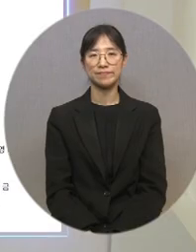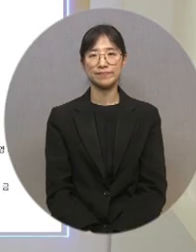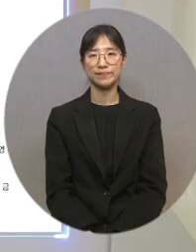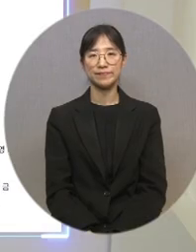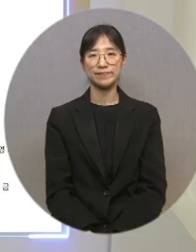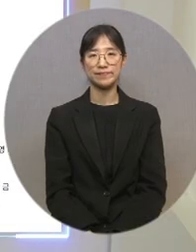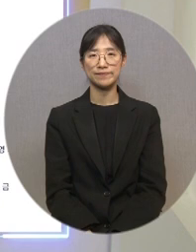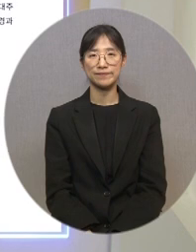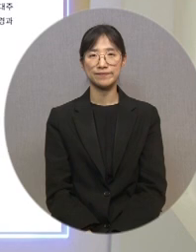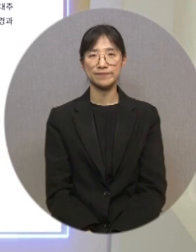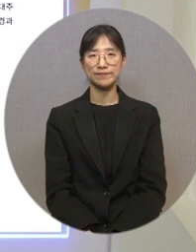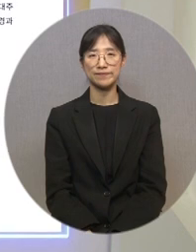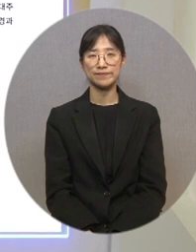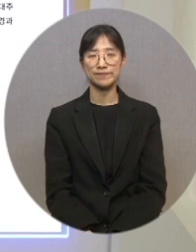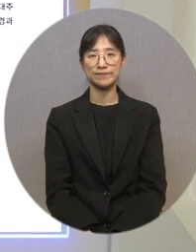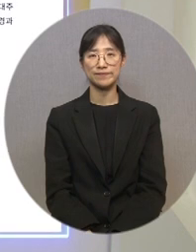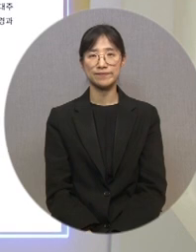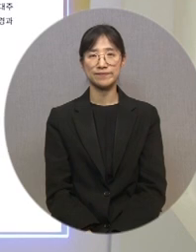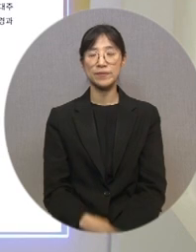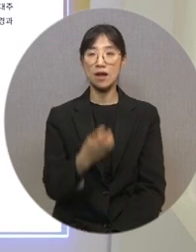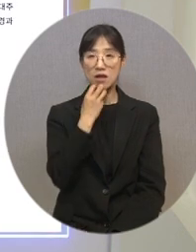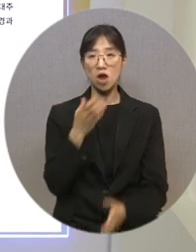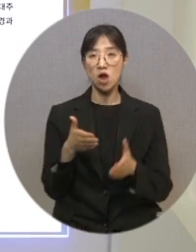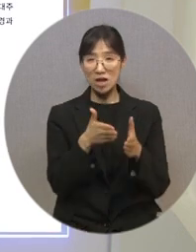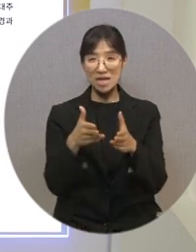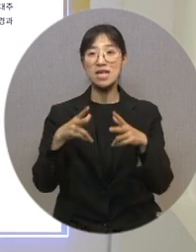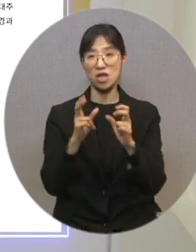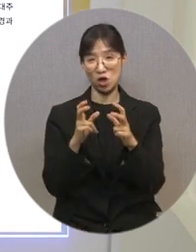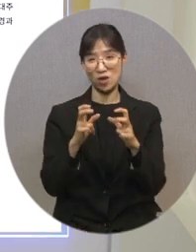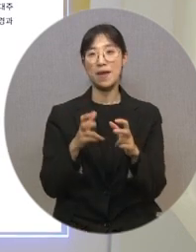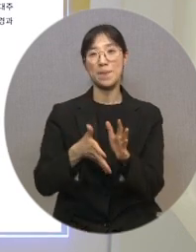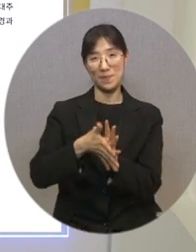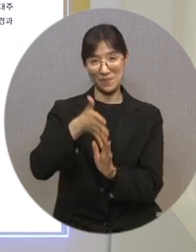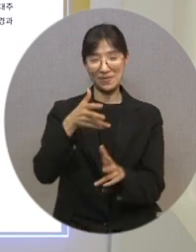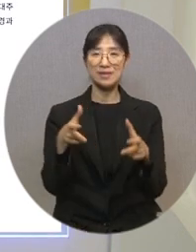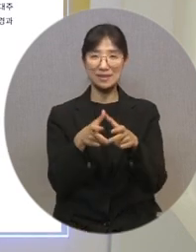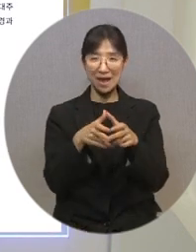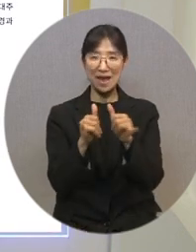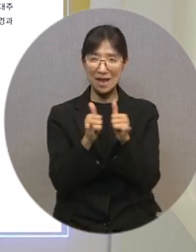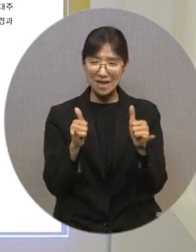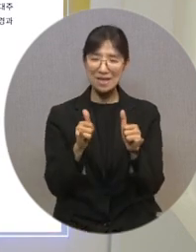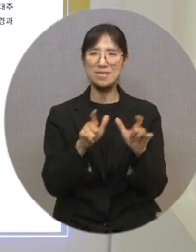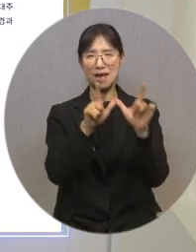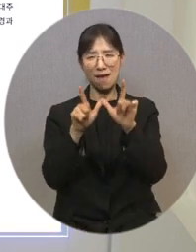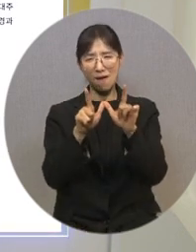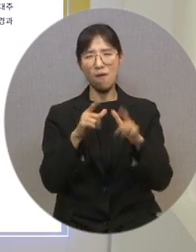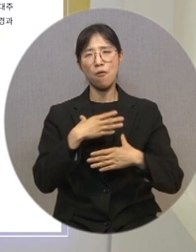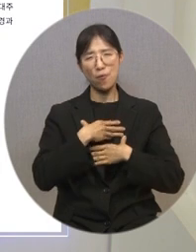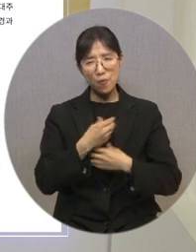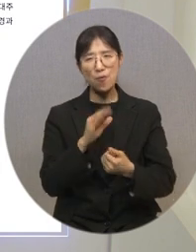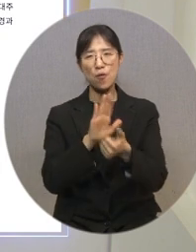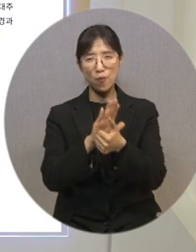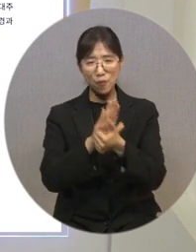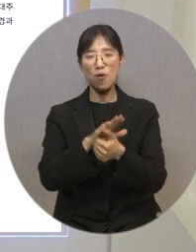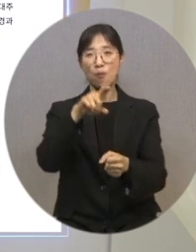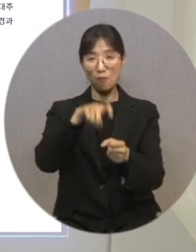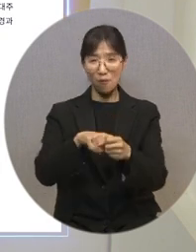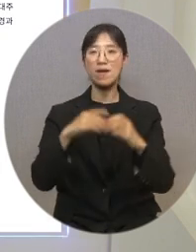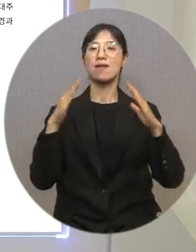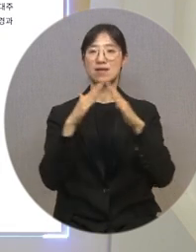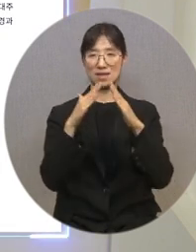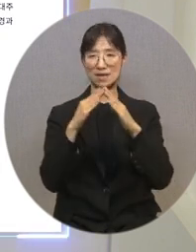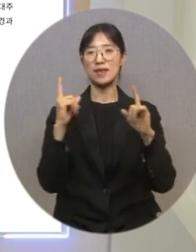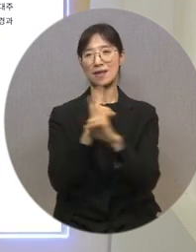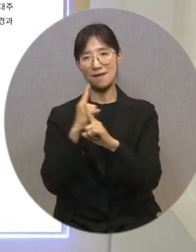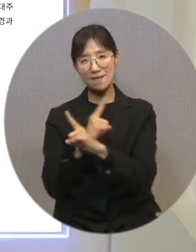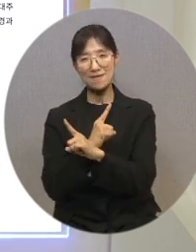말했습니다 다음 뉴스입니다 경기도 성남시가 장애인 생활 환경 개선을 위해 장애인 주택 개조 사업